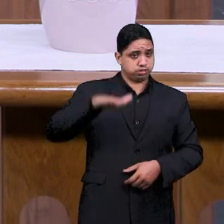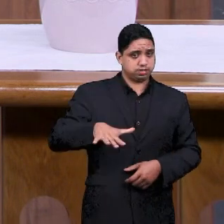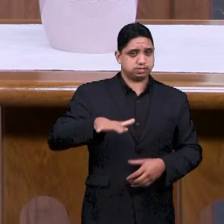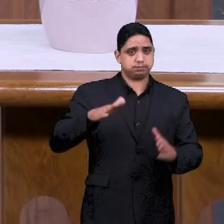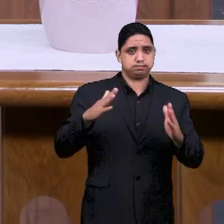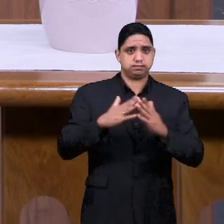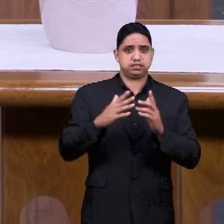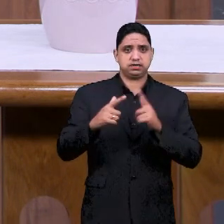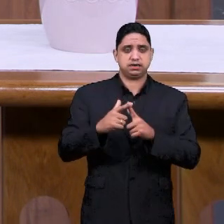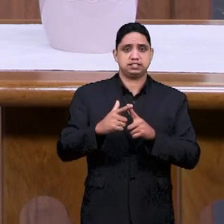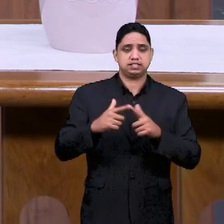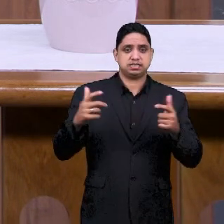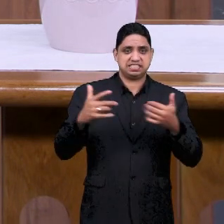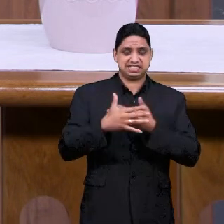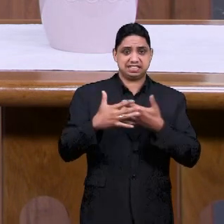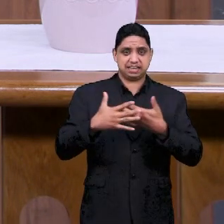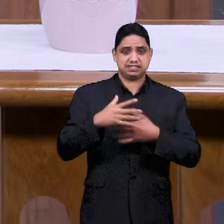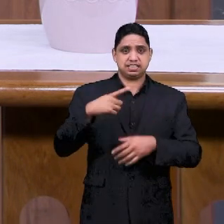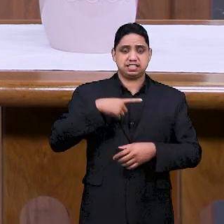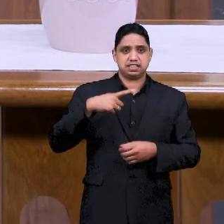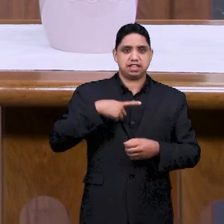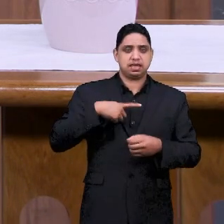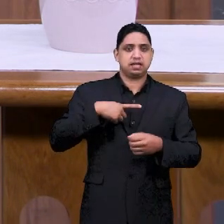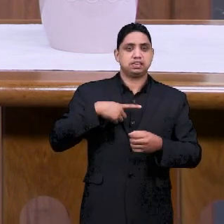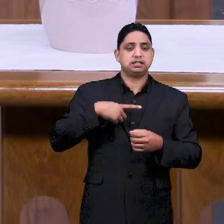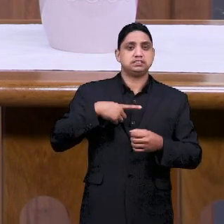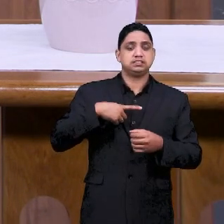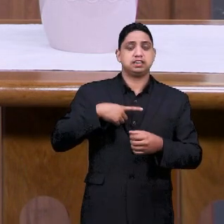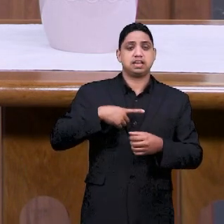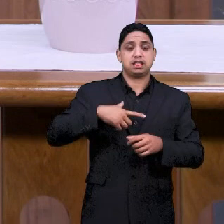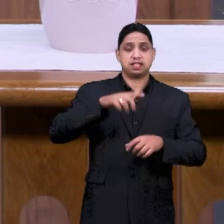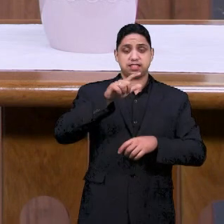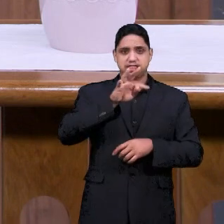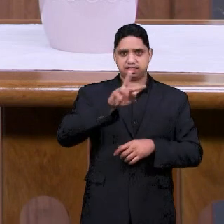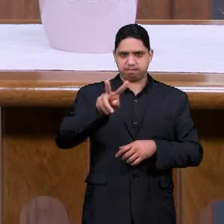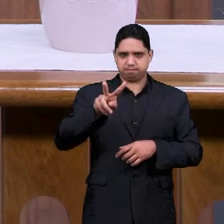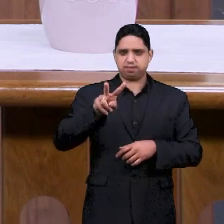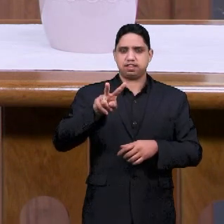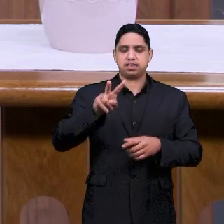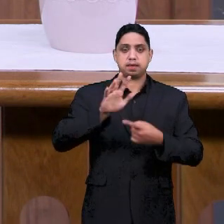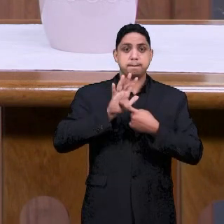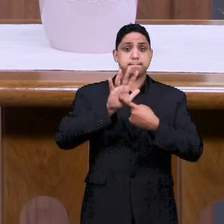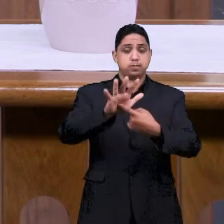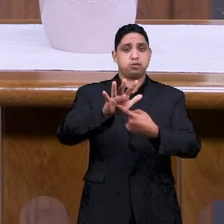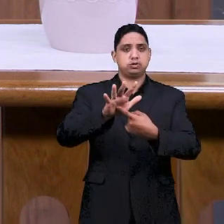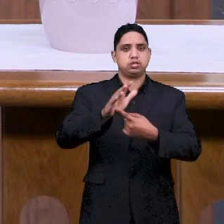pour les églises qui se trouvent dans les villes qui sont